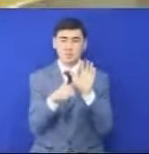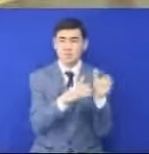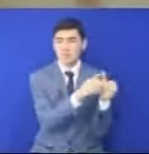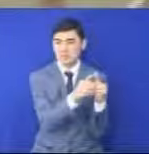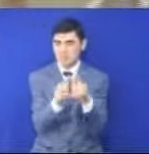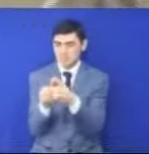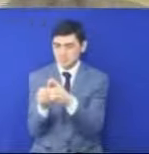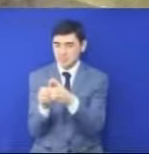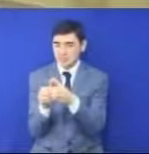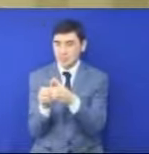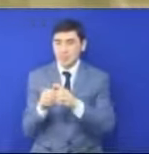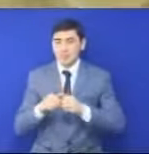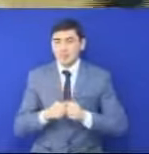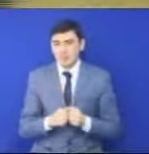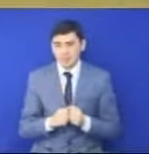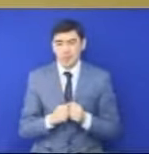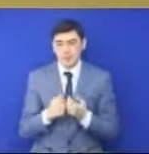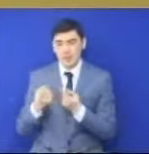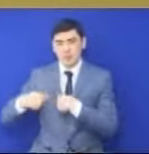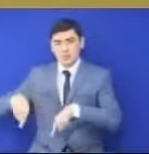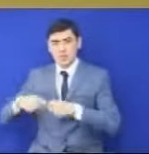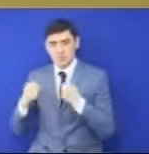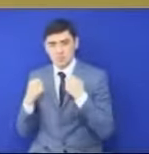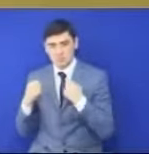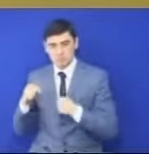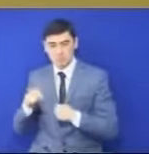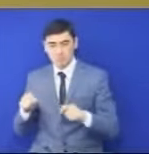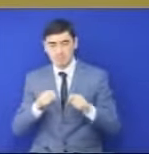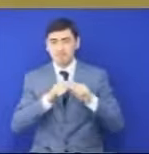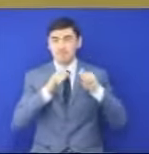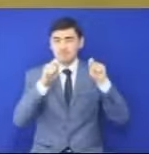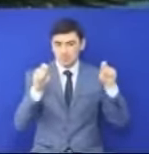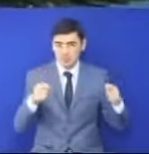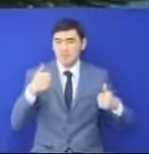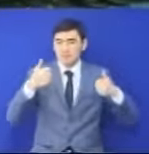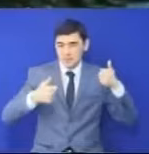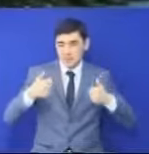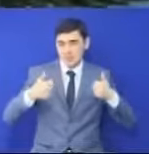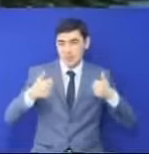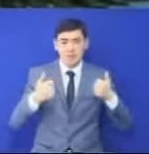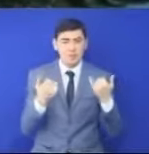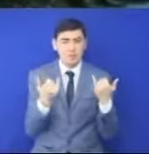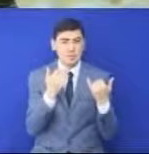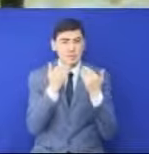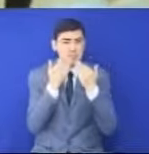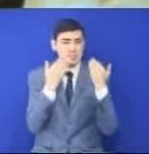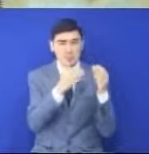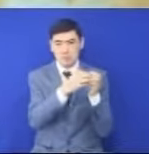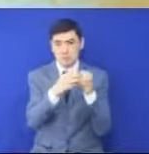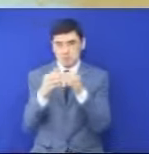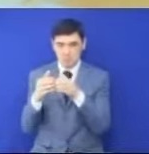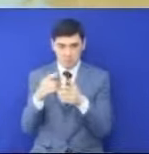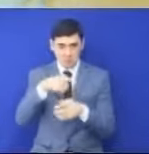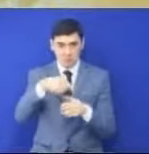Организатором турнира выступил городской отдел физической культуры и спорта. Сегодня пройдут последние встречи команд, после чего состоится